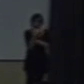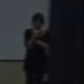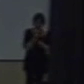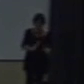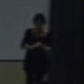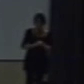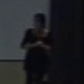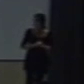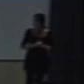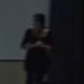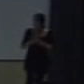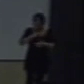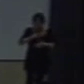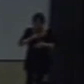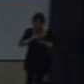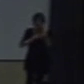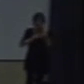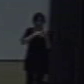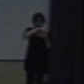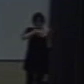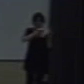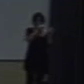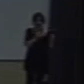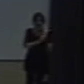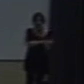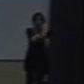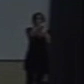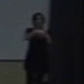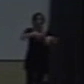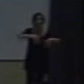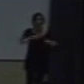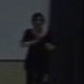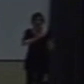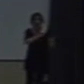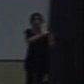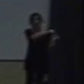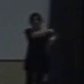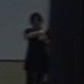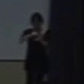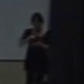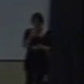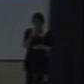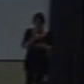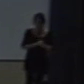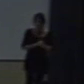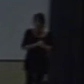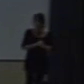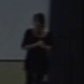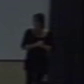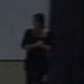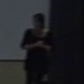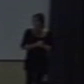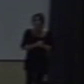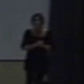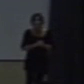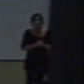posat, ja, per mi hi ha 3 maneres en què la gent es pot implicar més en això que es diu periodisme ciutadà, hi ha 3 maneres en què es poden implicar, qui vulgui,